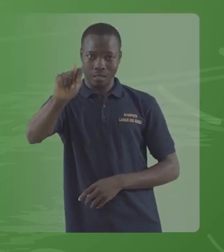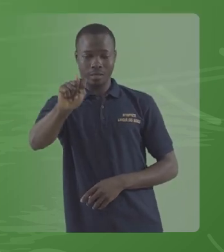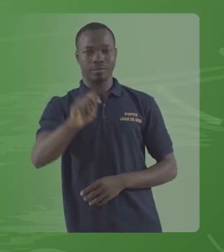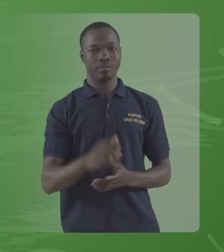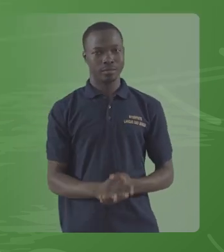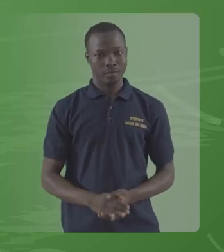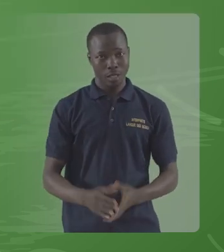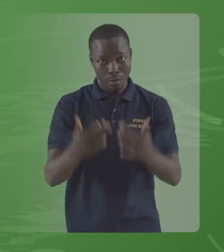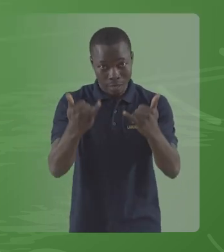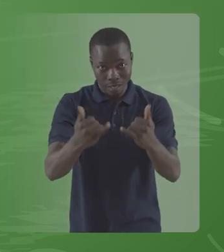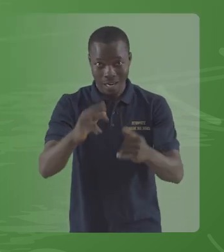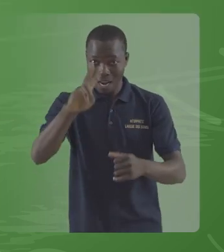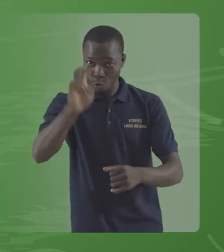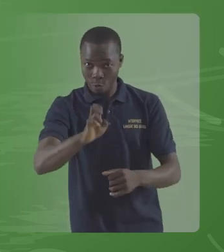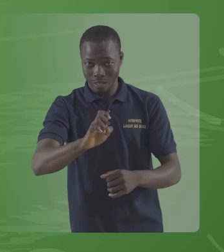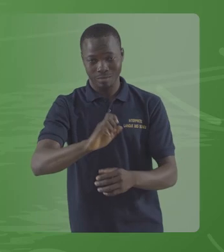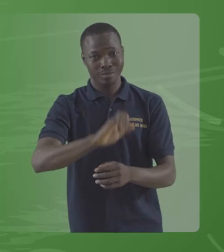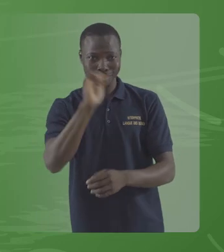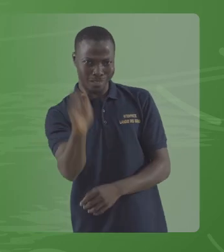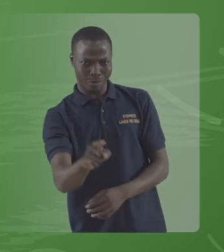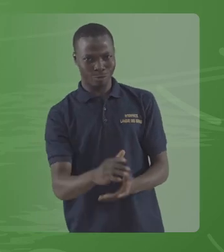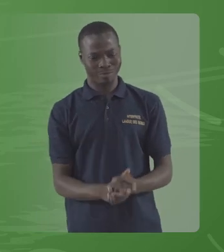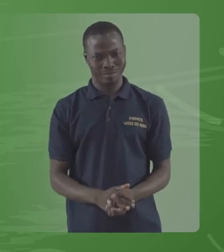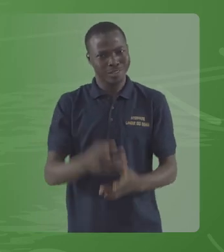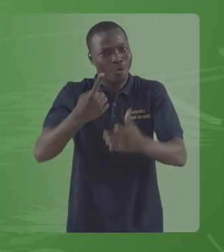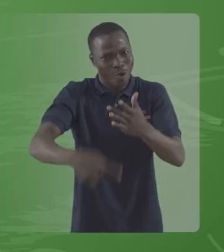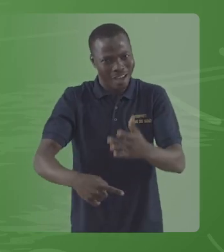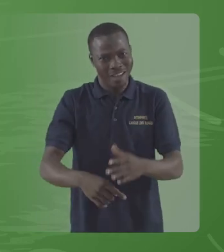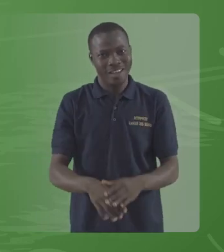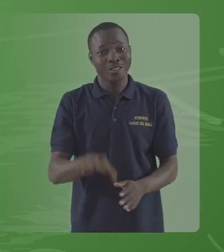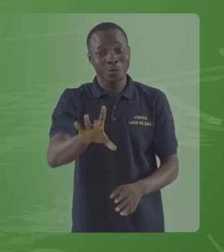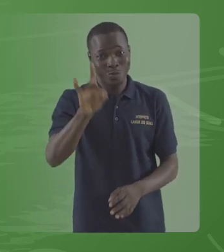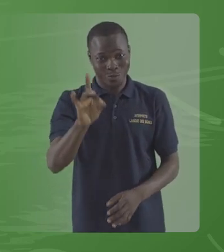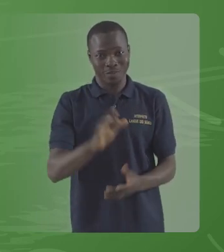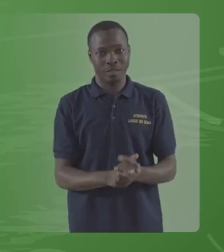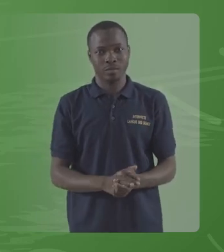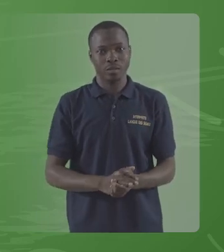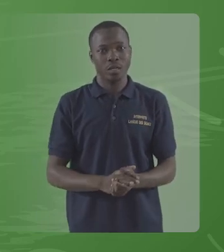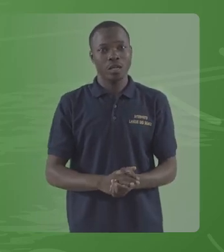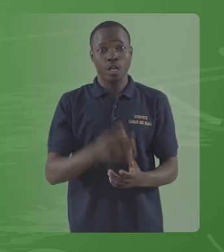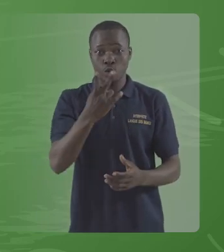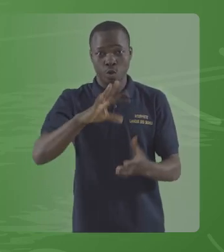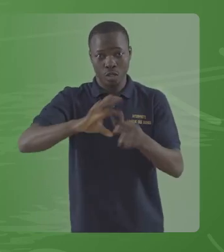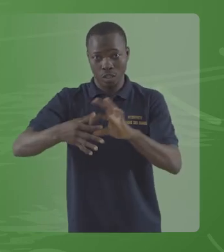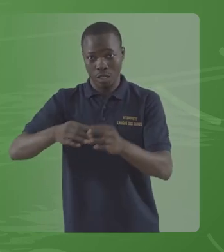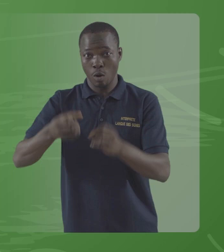CCT. Passons à la deuxième consigne. Il s'agit de déterminer les deux